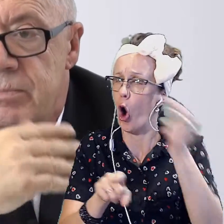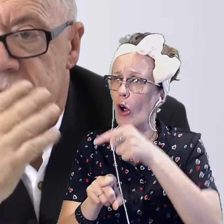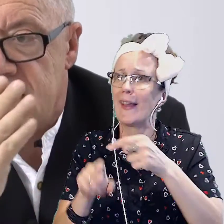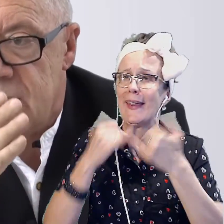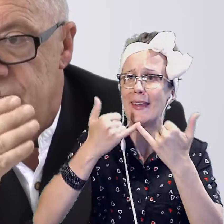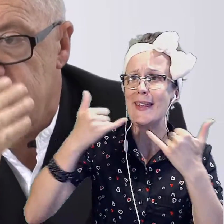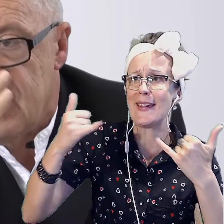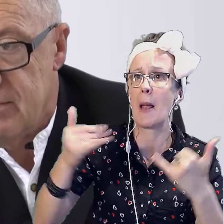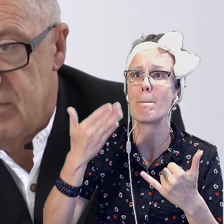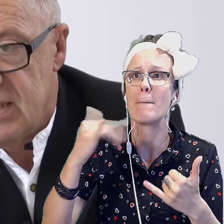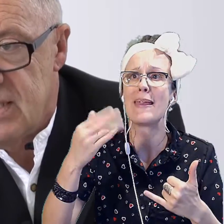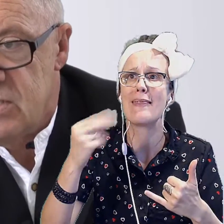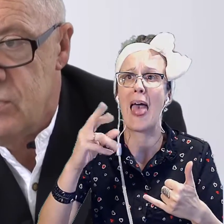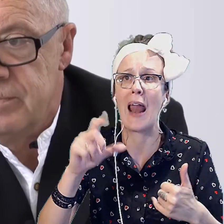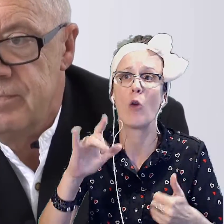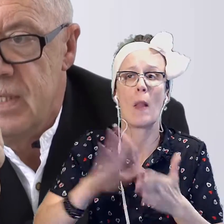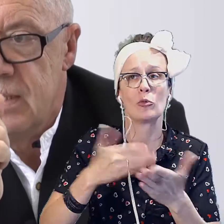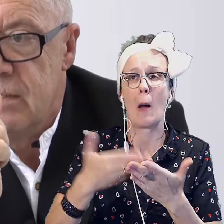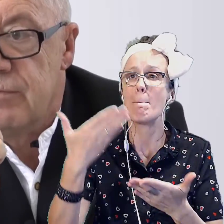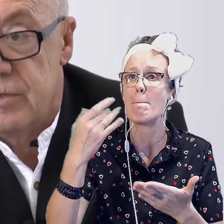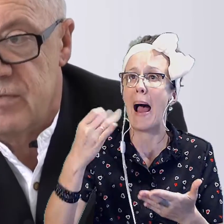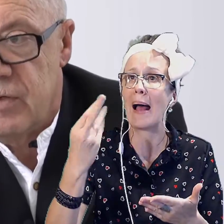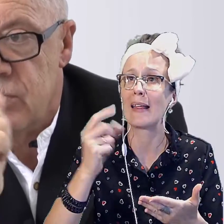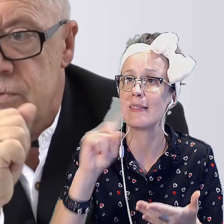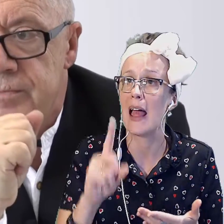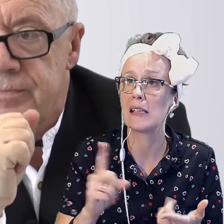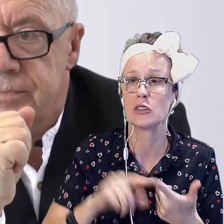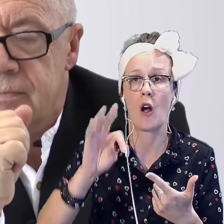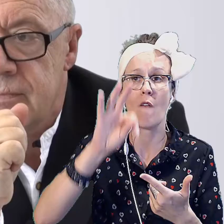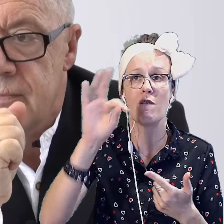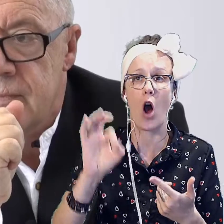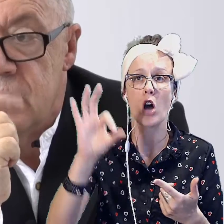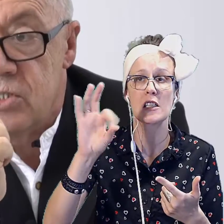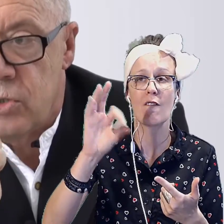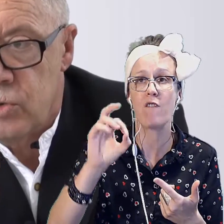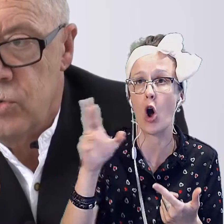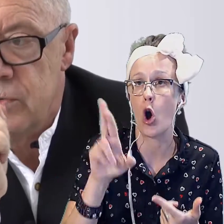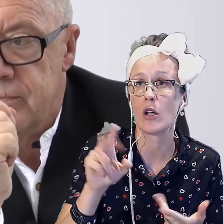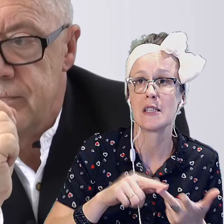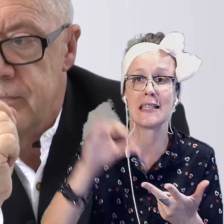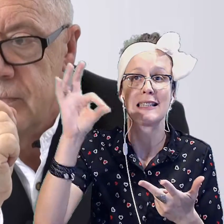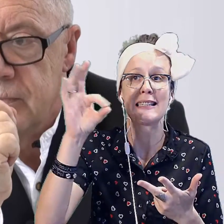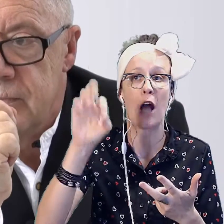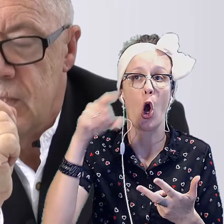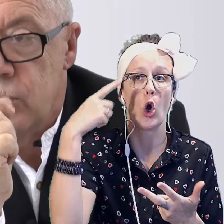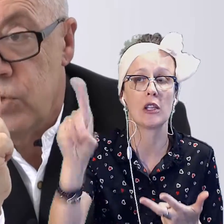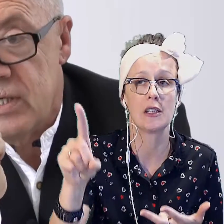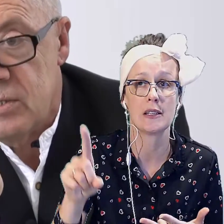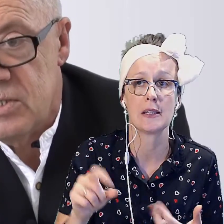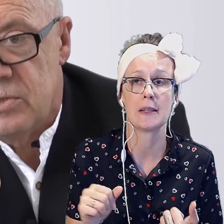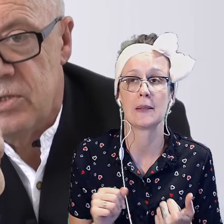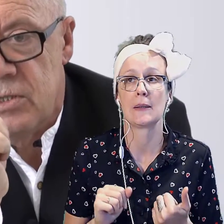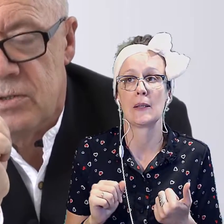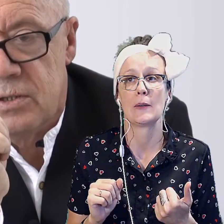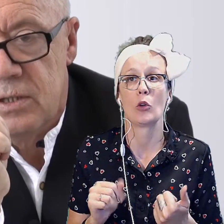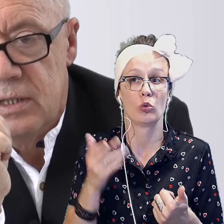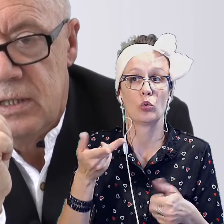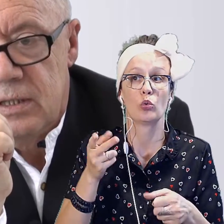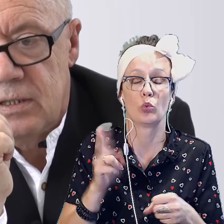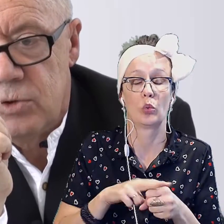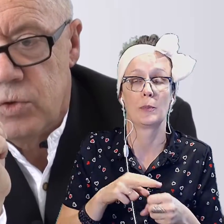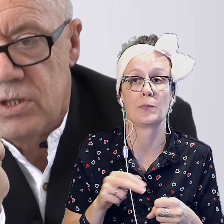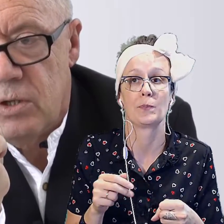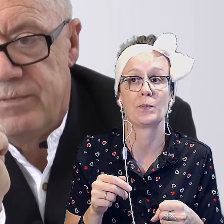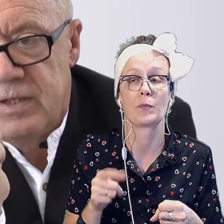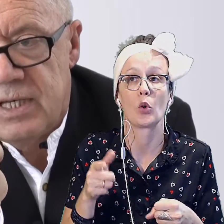minerałów jak magnezu fosforu sodu którego skądinąd